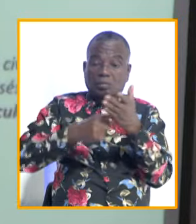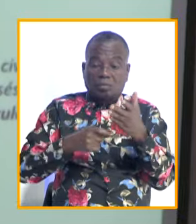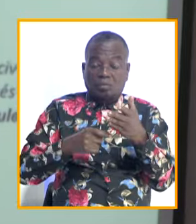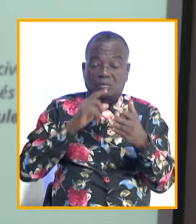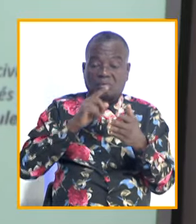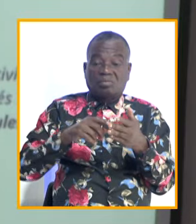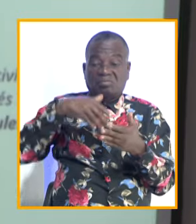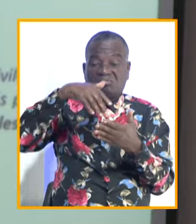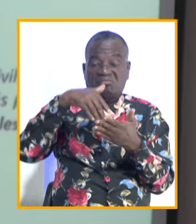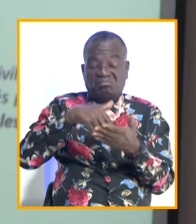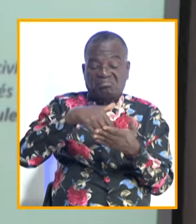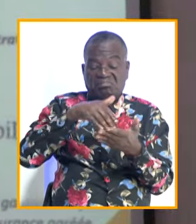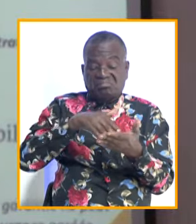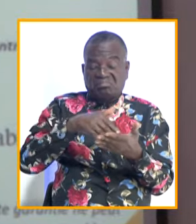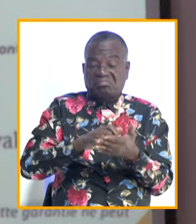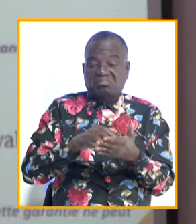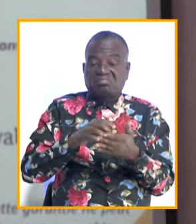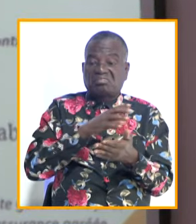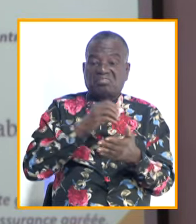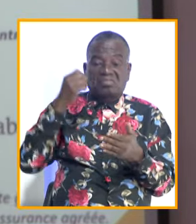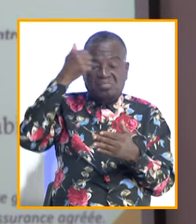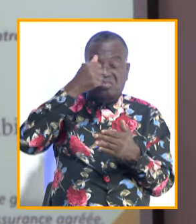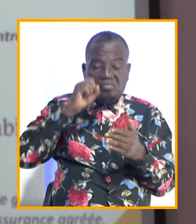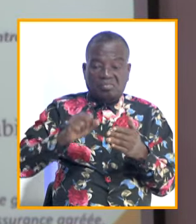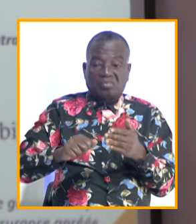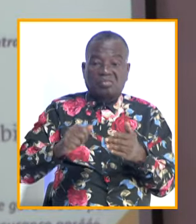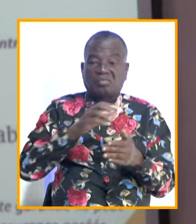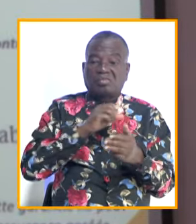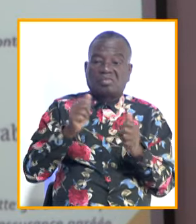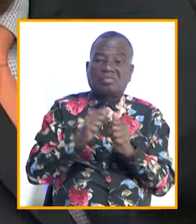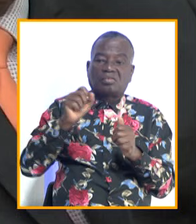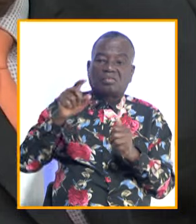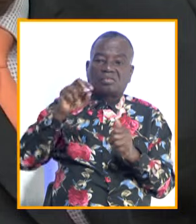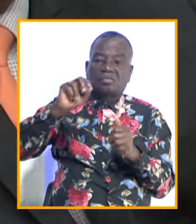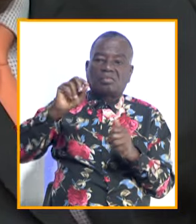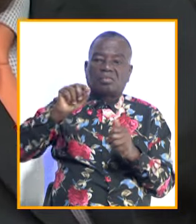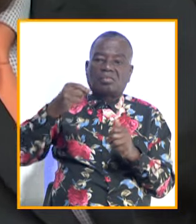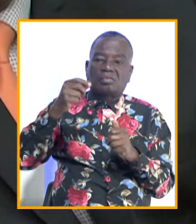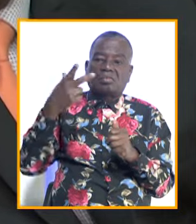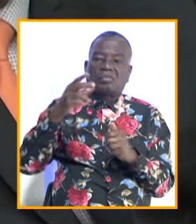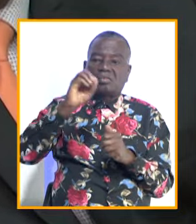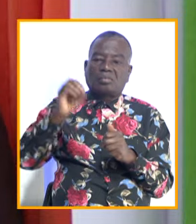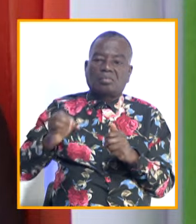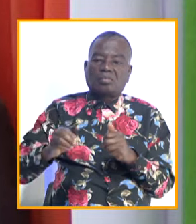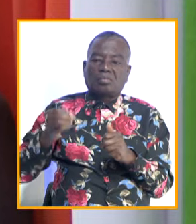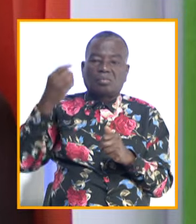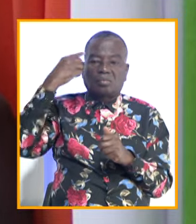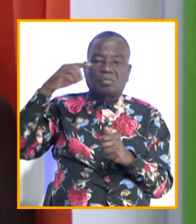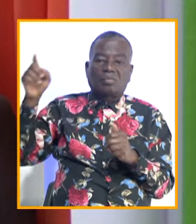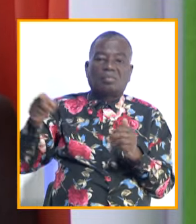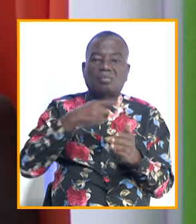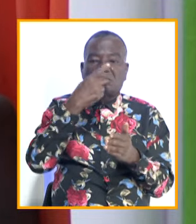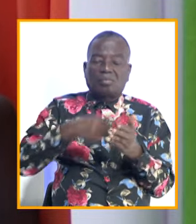le Maroc avec 3,9%, ou l'Afrique du Sud avec 11,3% selon Atlas Magazine. Pour pallier